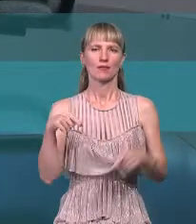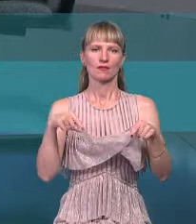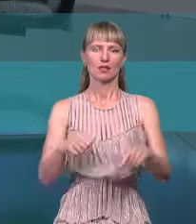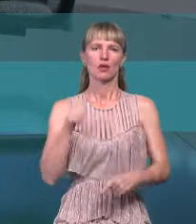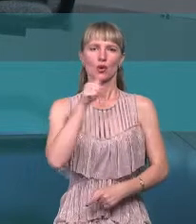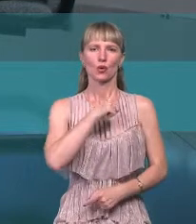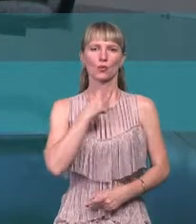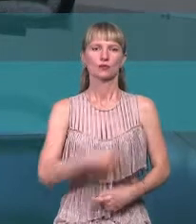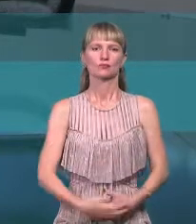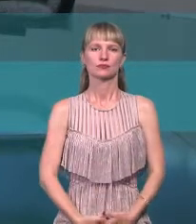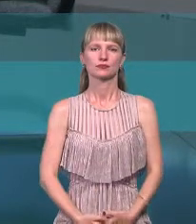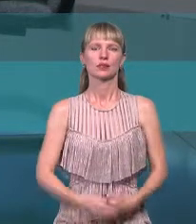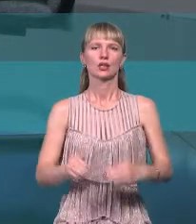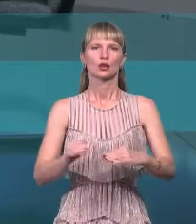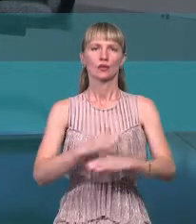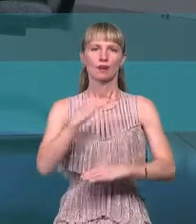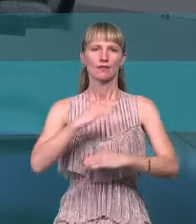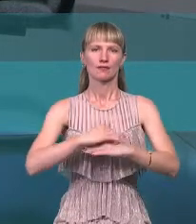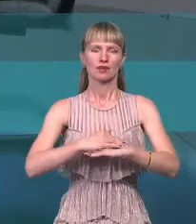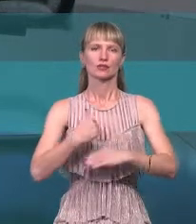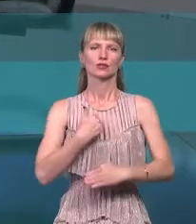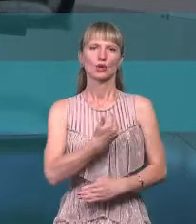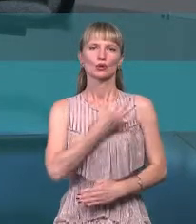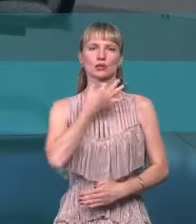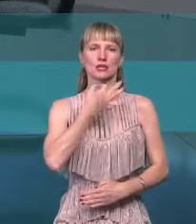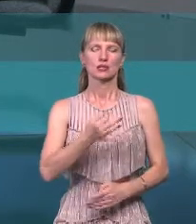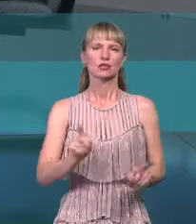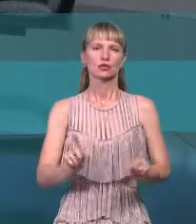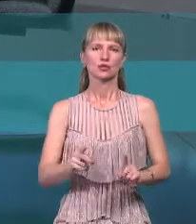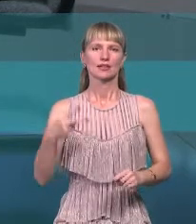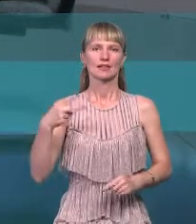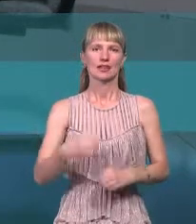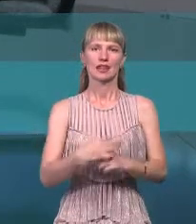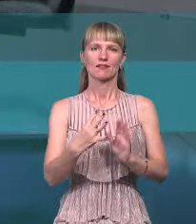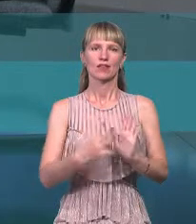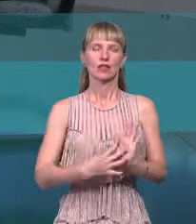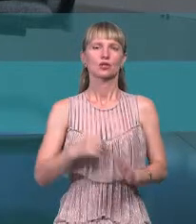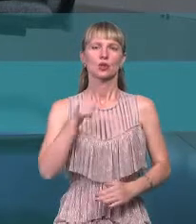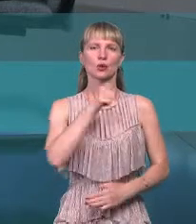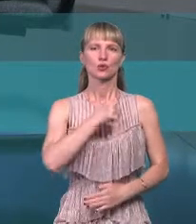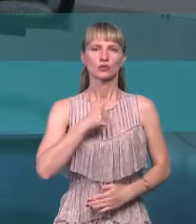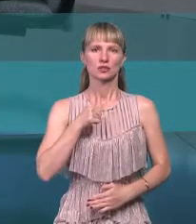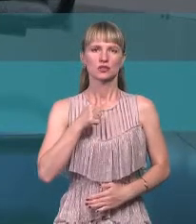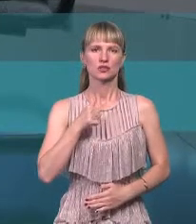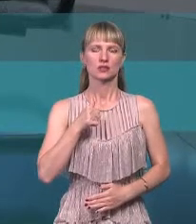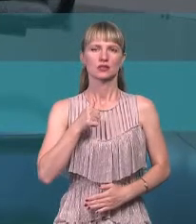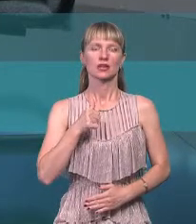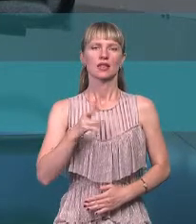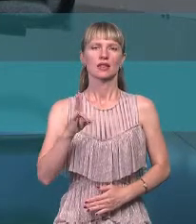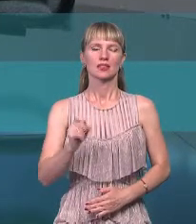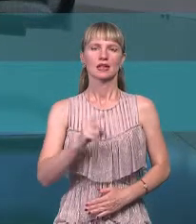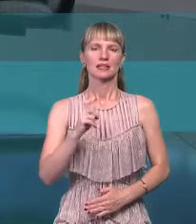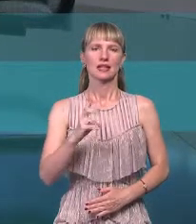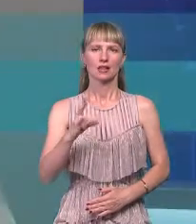року? Добрий вечір. Я хочу зазначити, що у 2019 році на